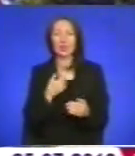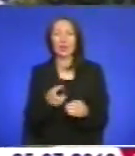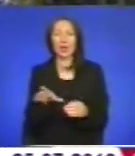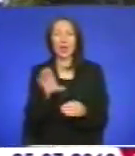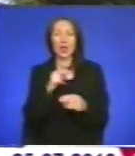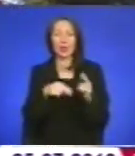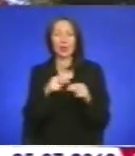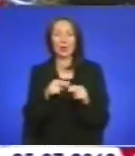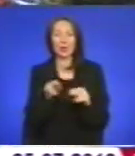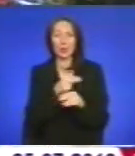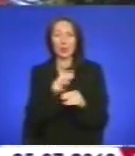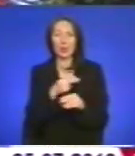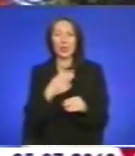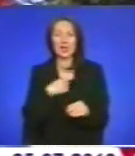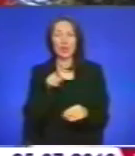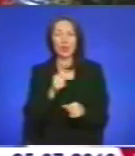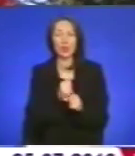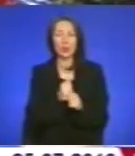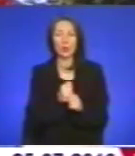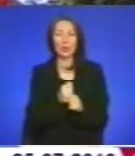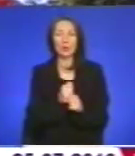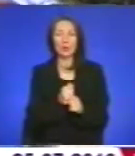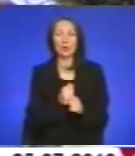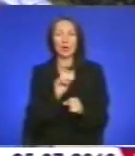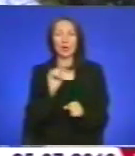але трошки негативно, бо я тут працюю і